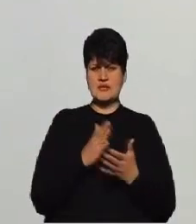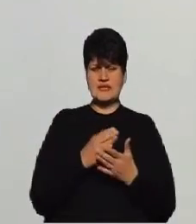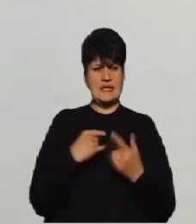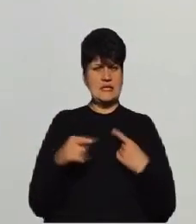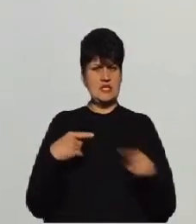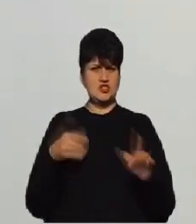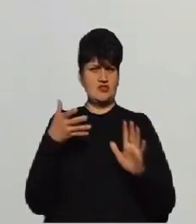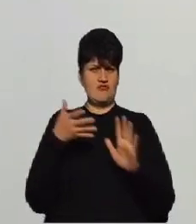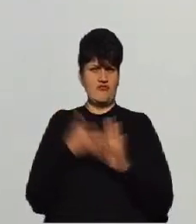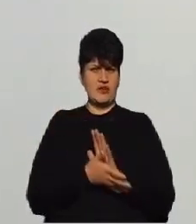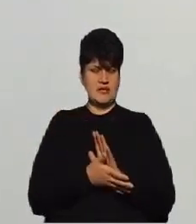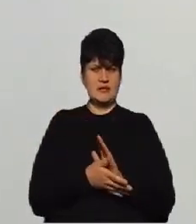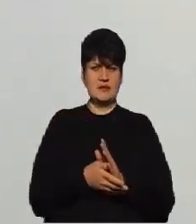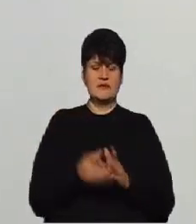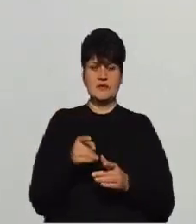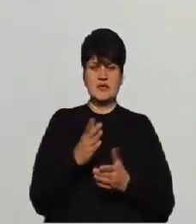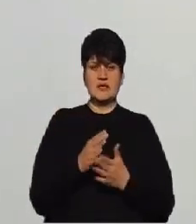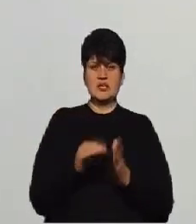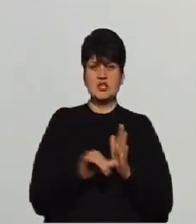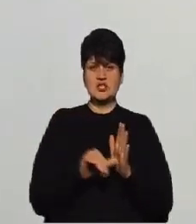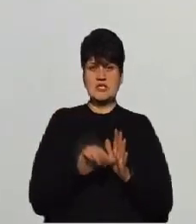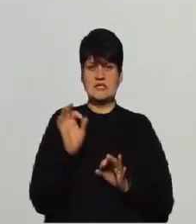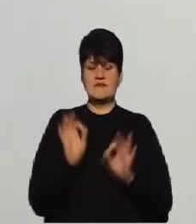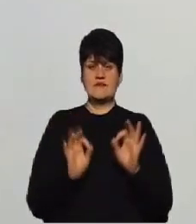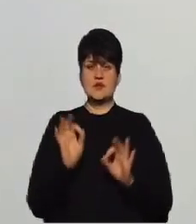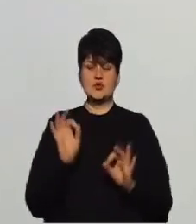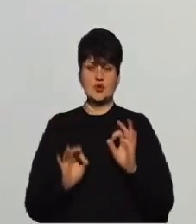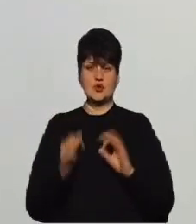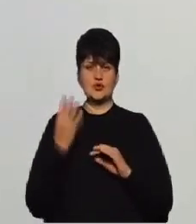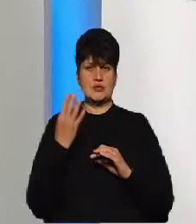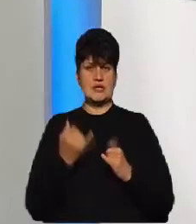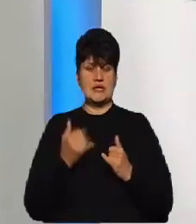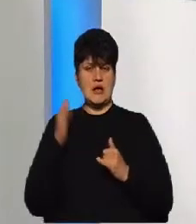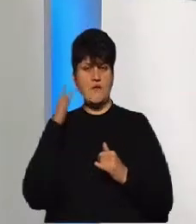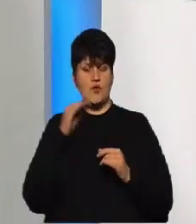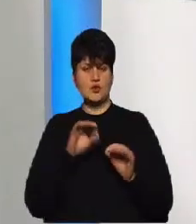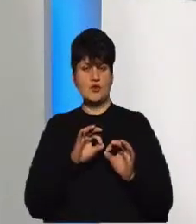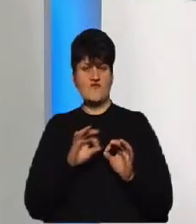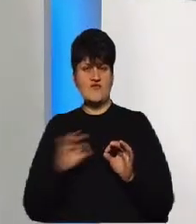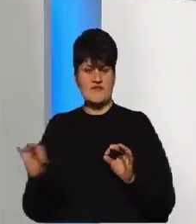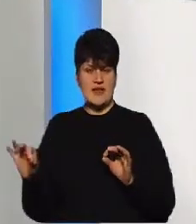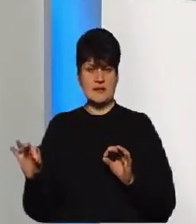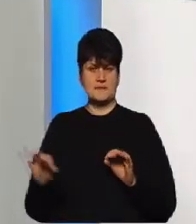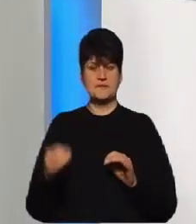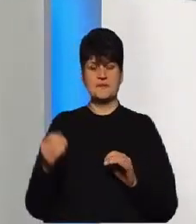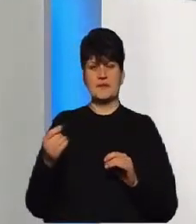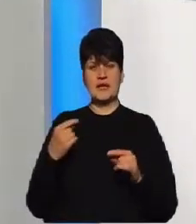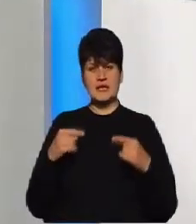становлять 6% для водопостачання і 4% для водовідведення. Що це таке? Ну, інше тут, по-перше, враховуємо